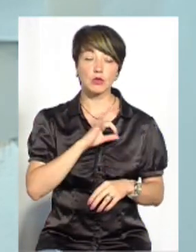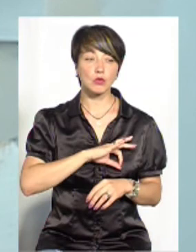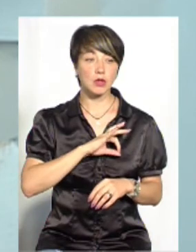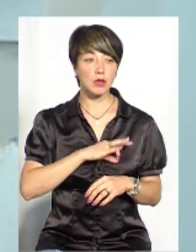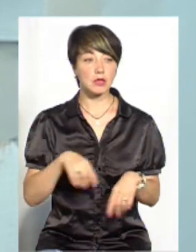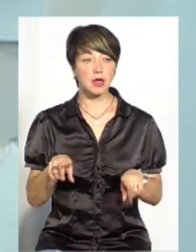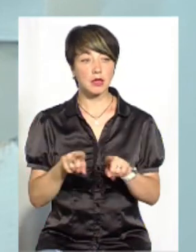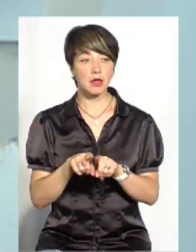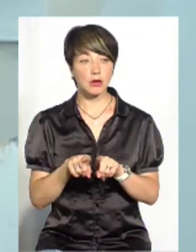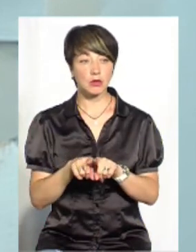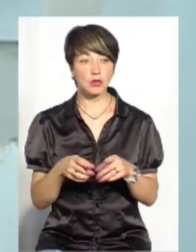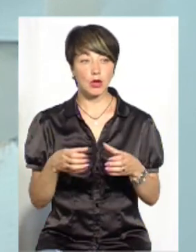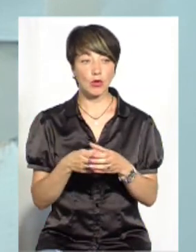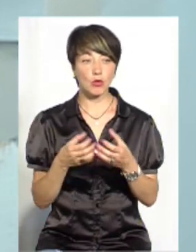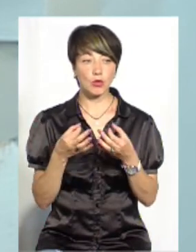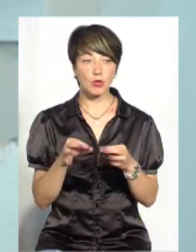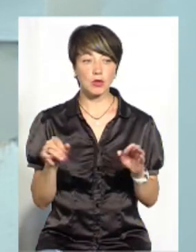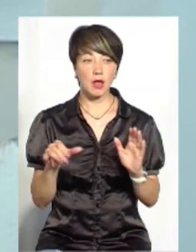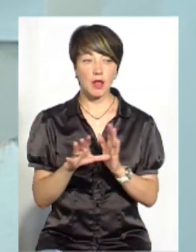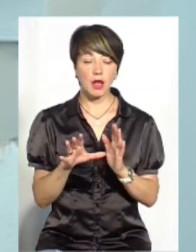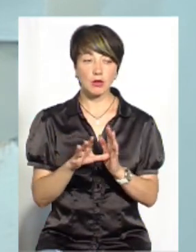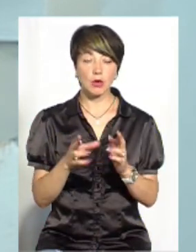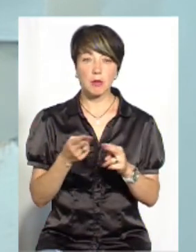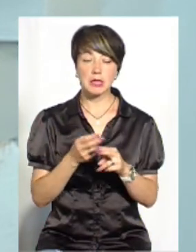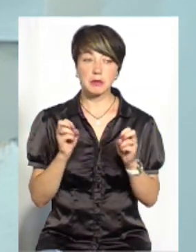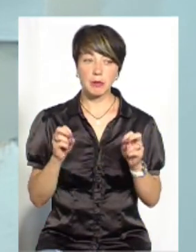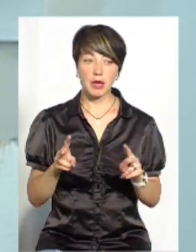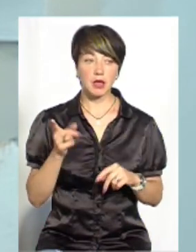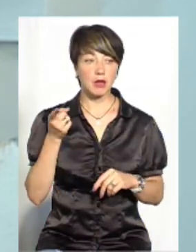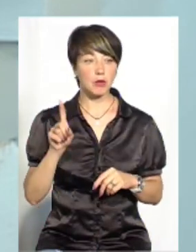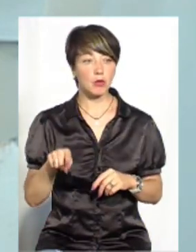а також на групу допуску з електробезпеки, оскільки ж